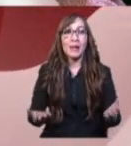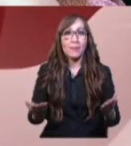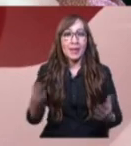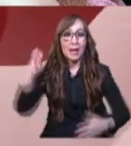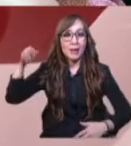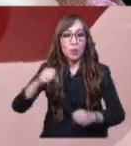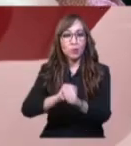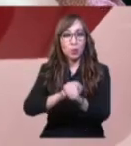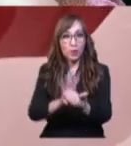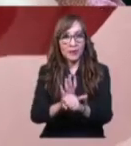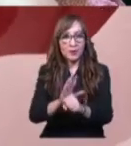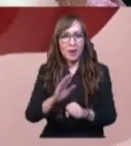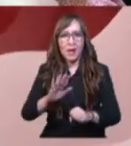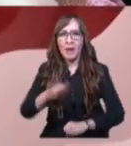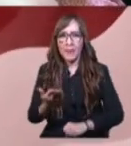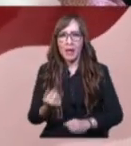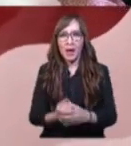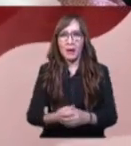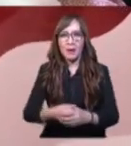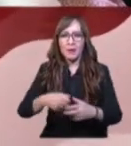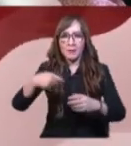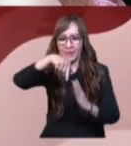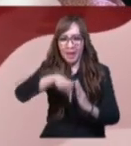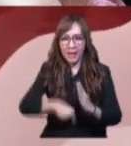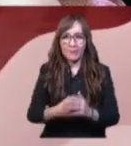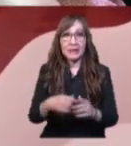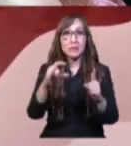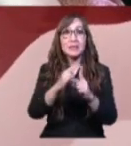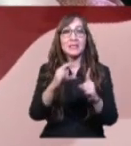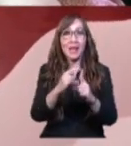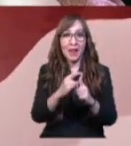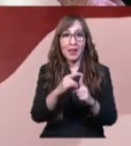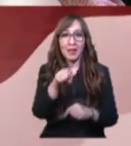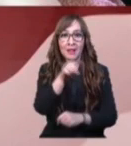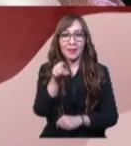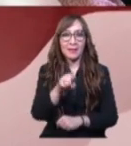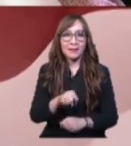Apakah mendalami digitalisasi? Boleh dijawab, Mas Andanu?